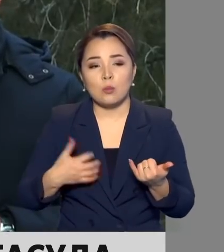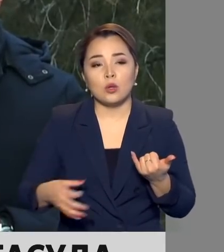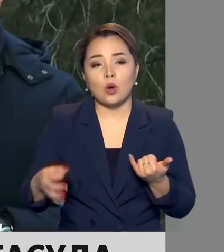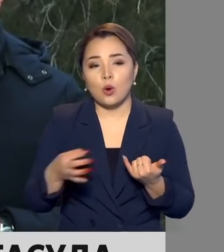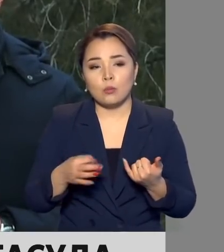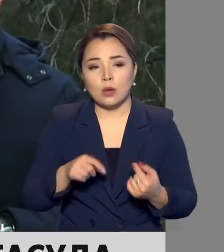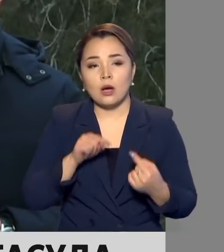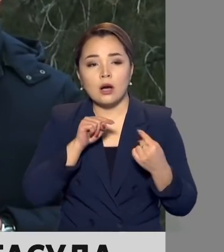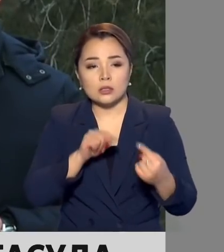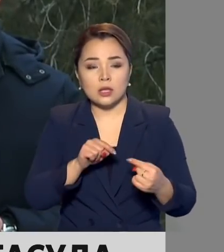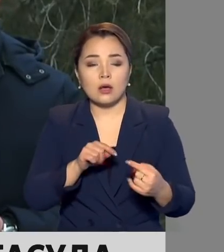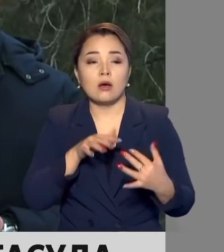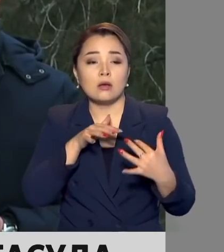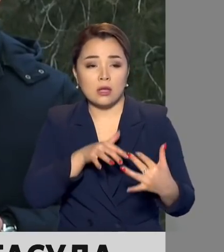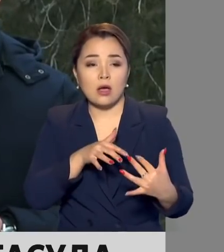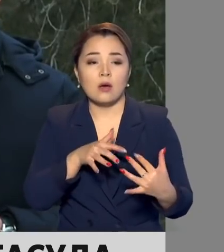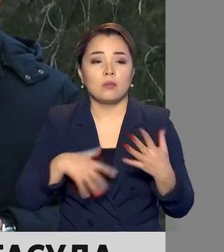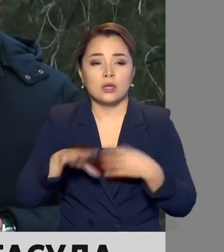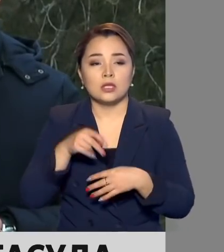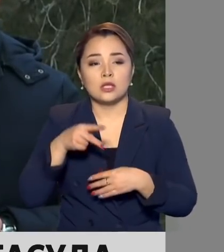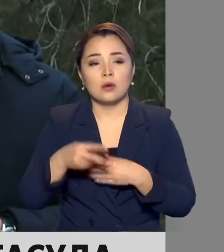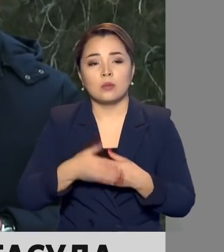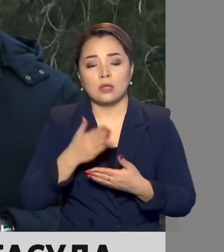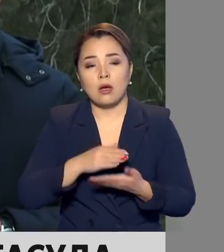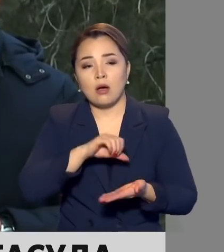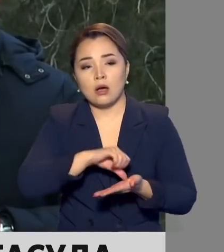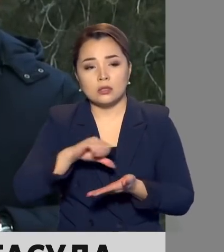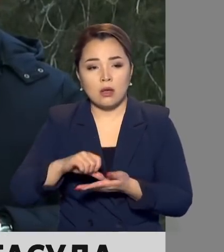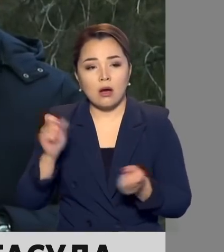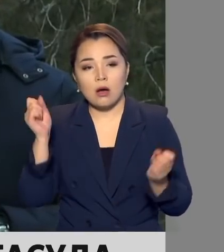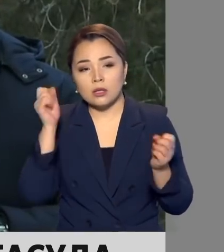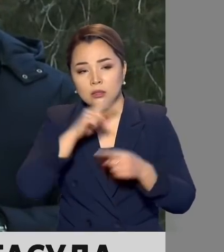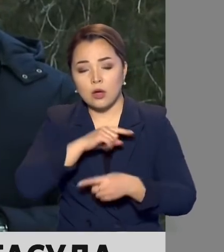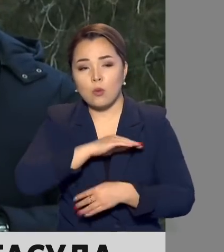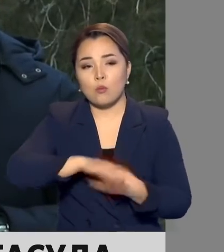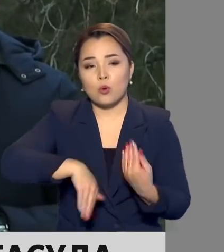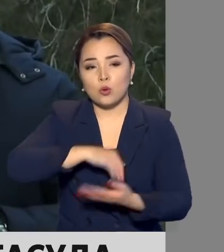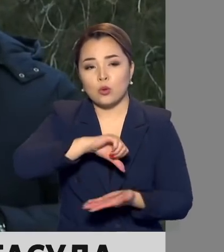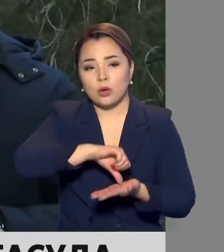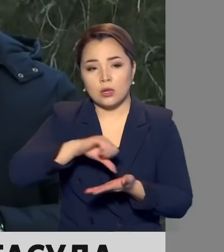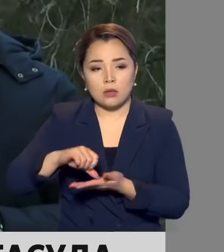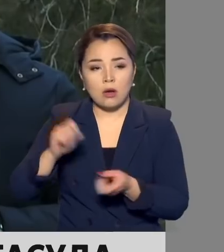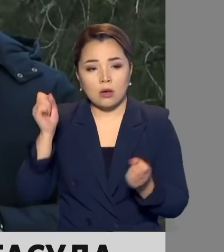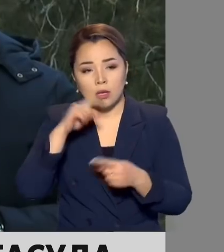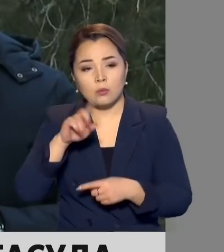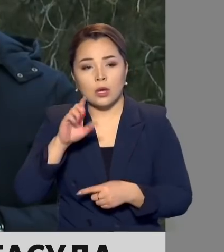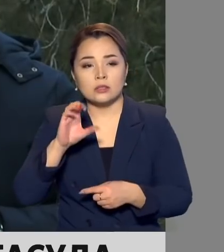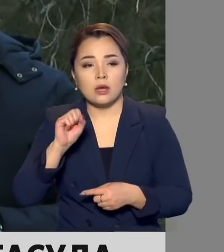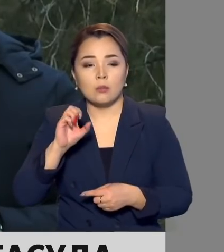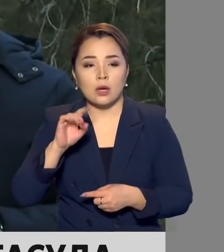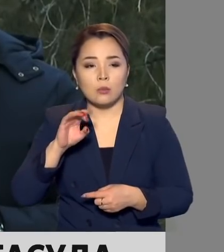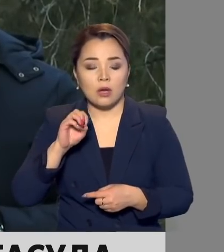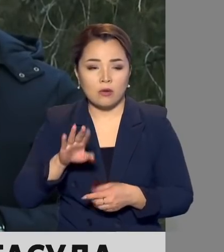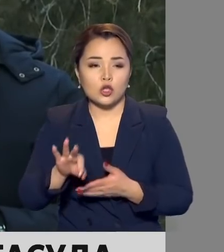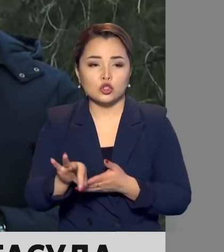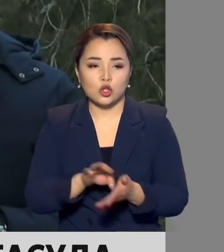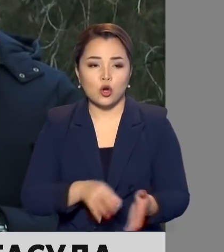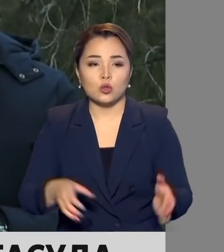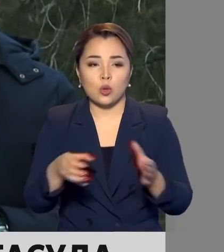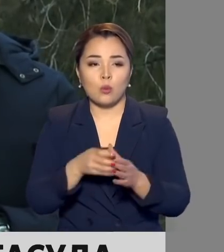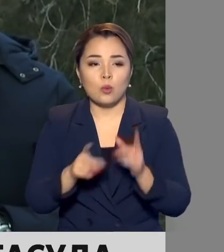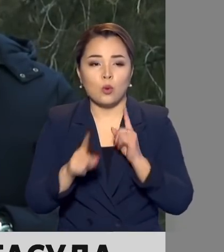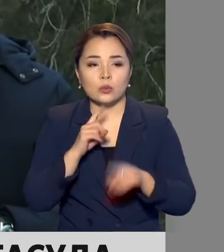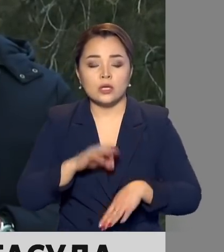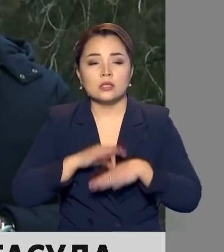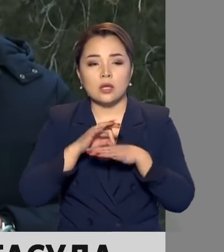облысындағы қақтығыс кезінде 2000-нан астам бүлікші қатысқандығы анықталды. Осыған орай облыс әкімі Бердібек Сапарбаев шұғыл штаб отырысын